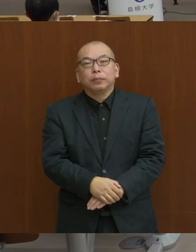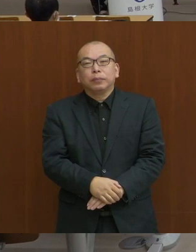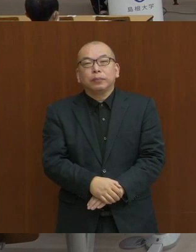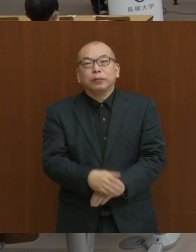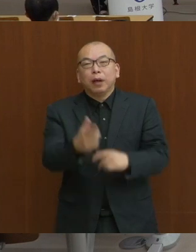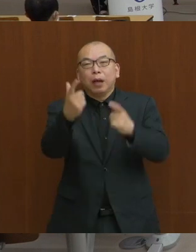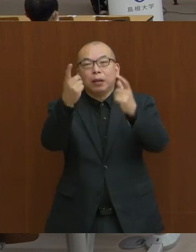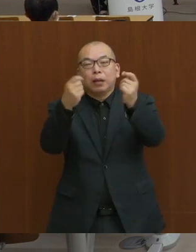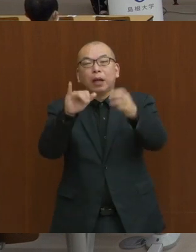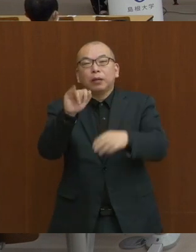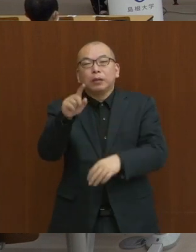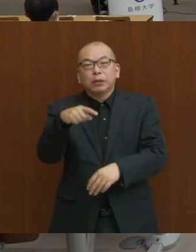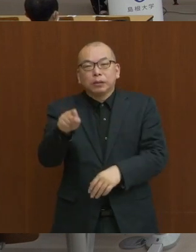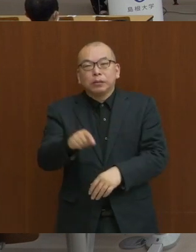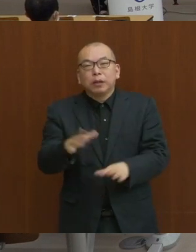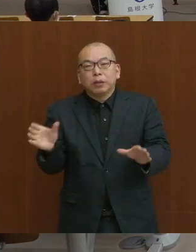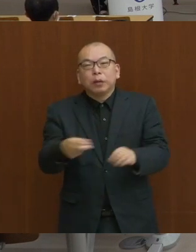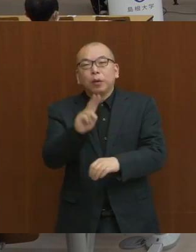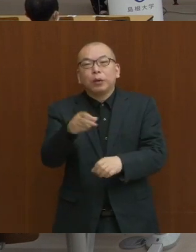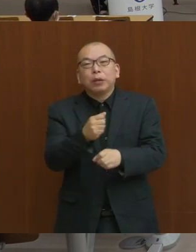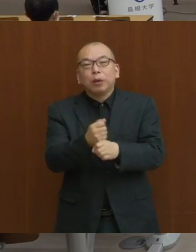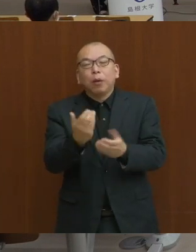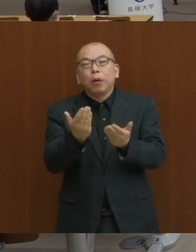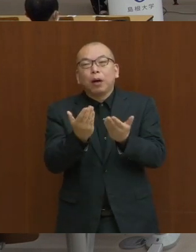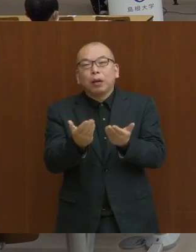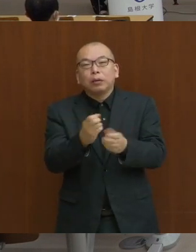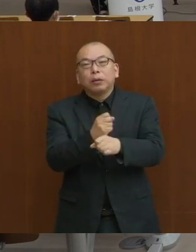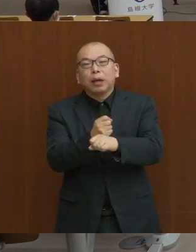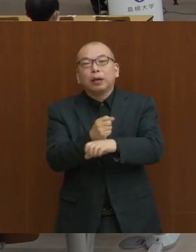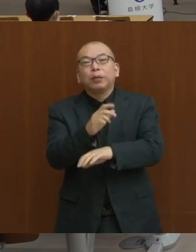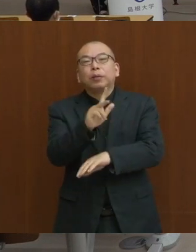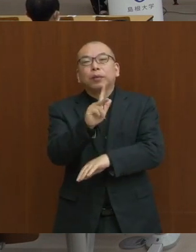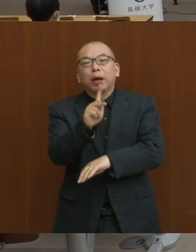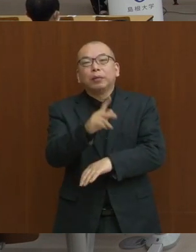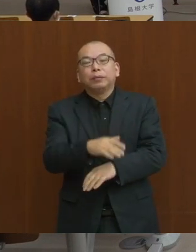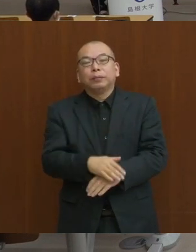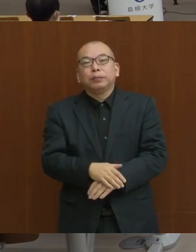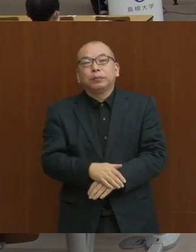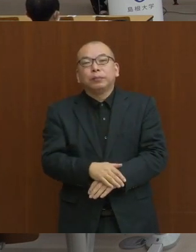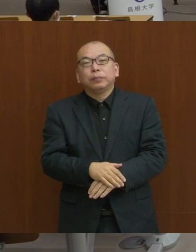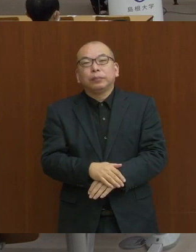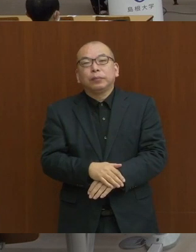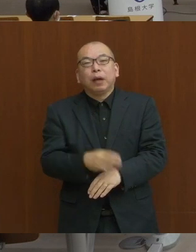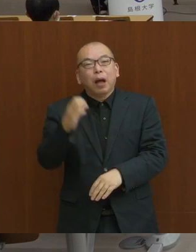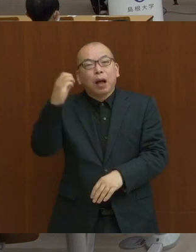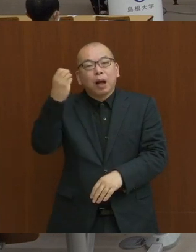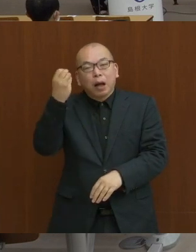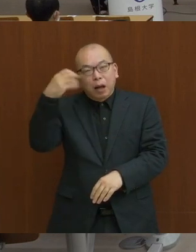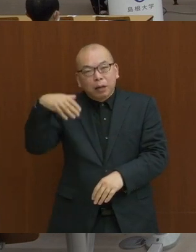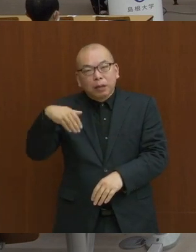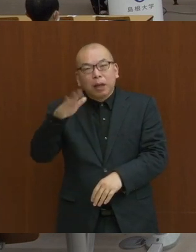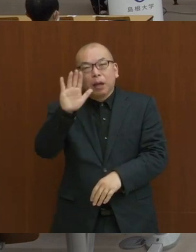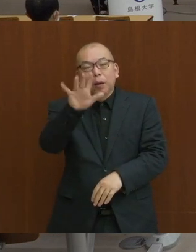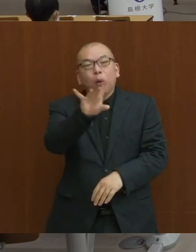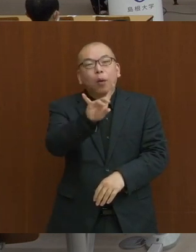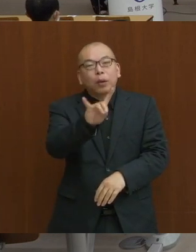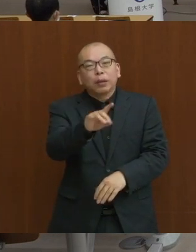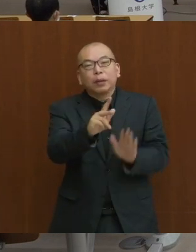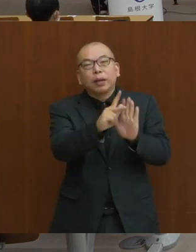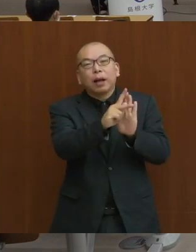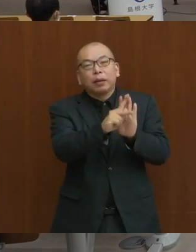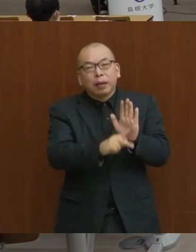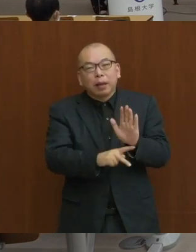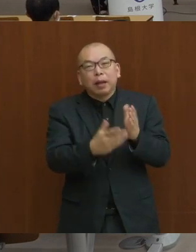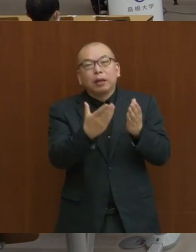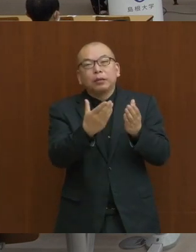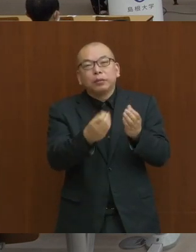大学院総合理工学研究科博士後期課程修